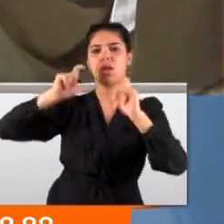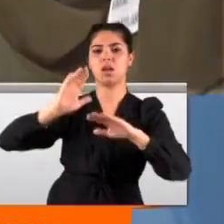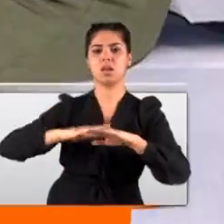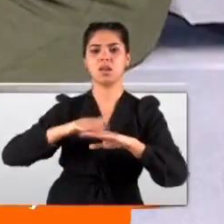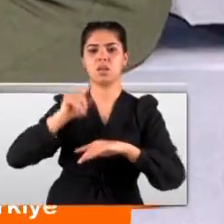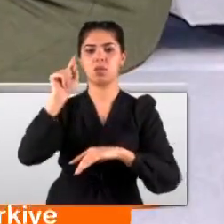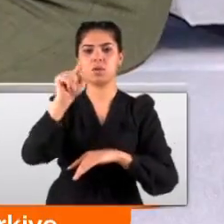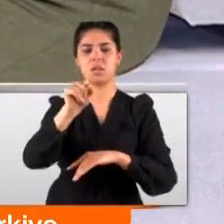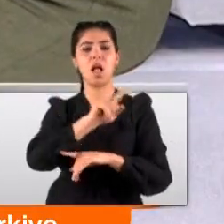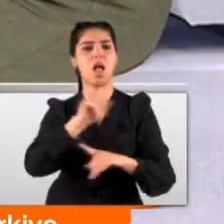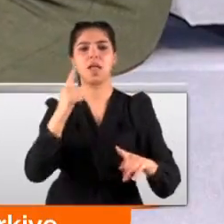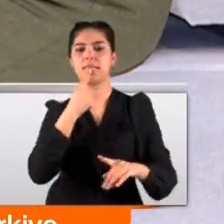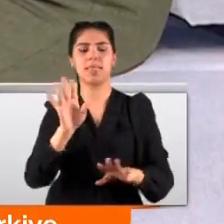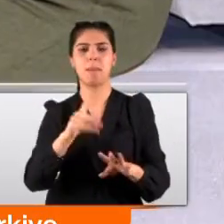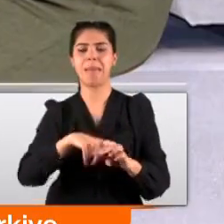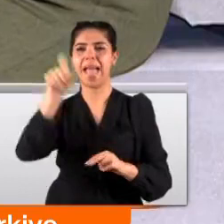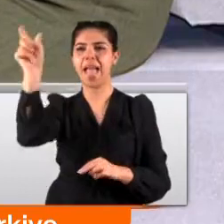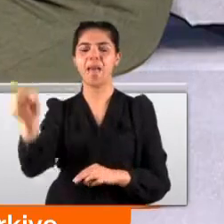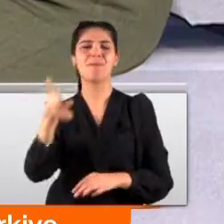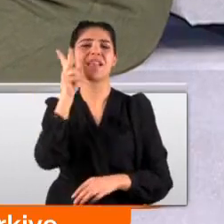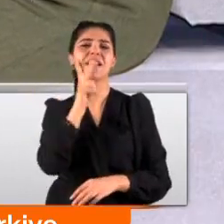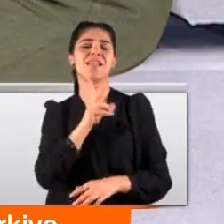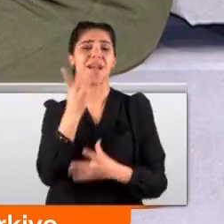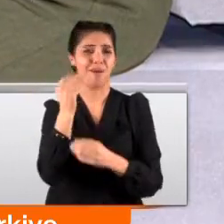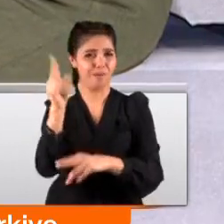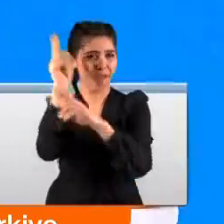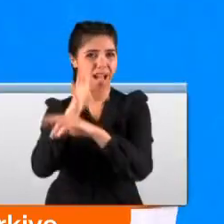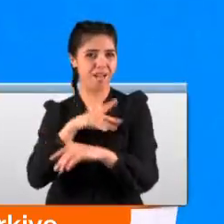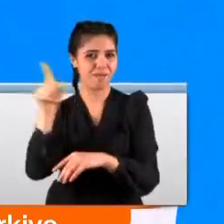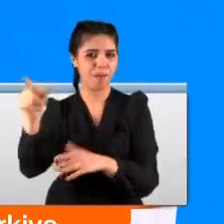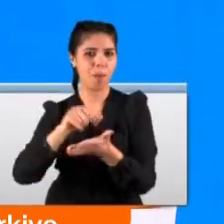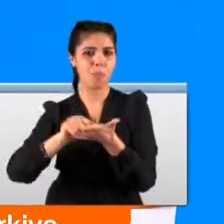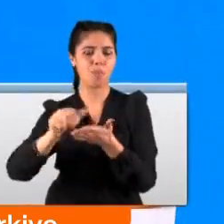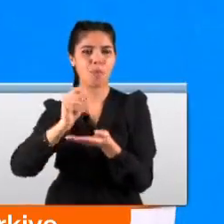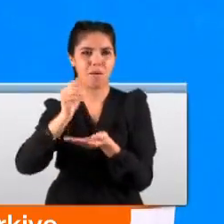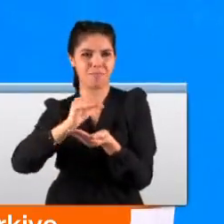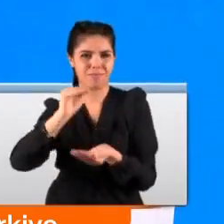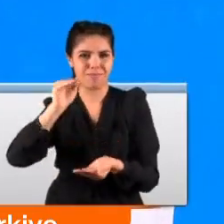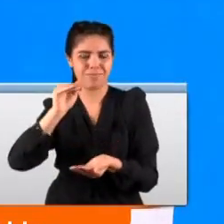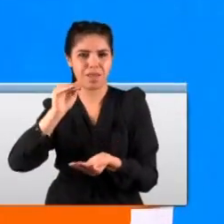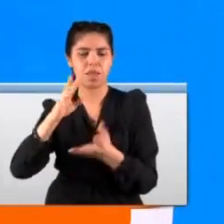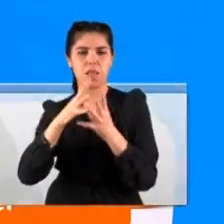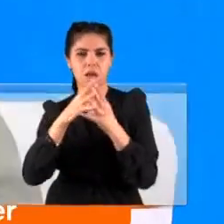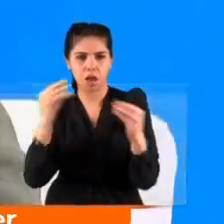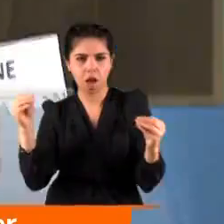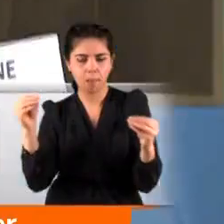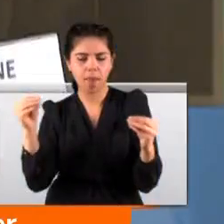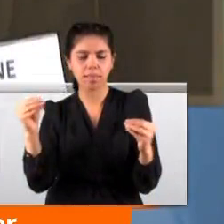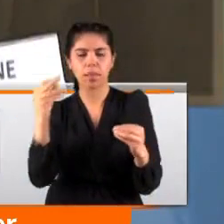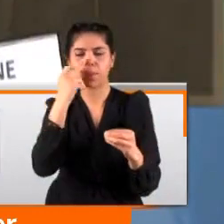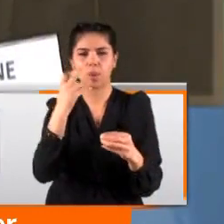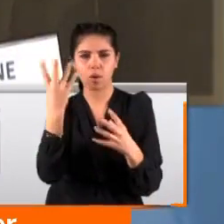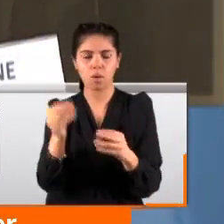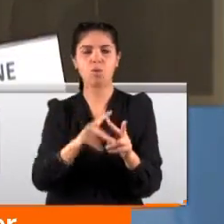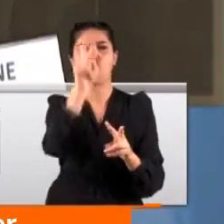inkar etme! Emine Karayılan zengin olma hayaliyle çıktığı yolda tüm birikimini kaybedince Müge Anlı'nın kapısını çaldı. Bir define